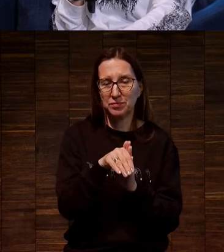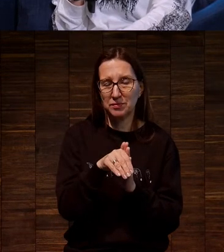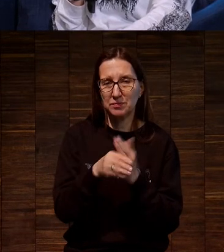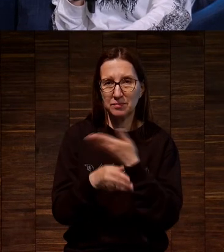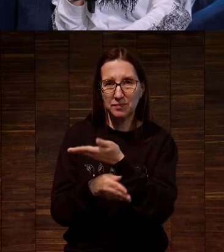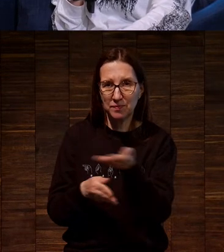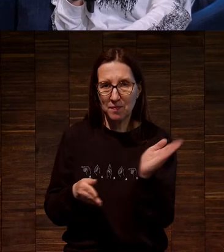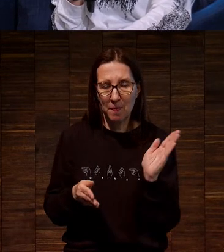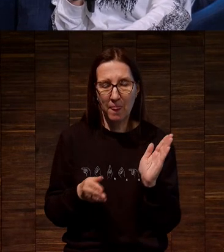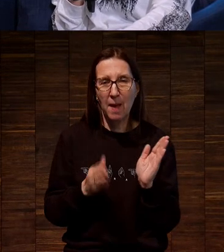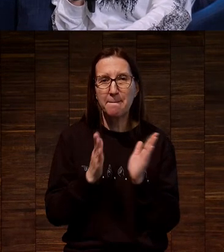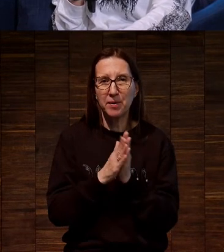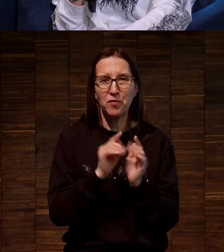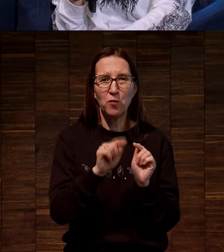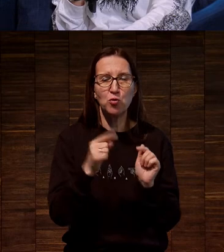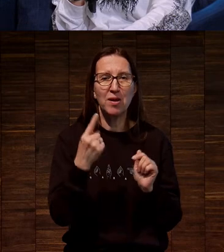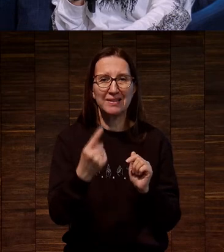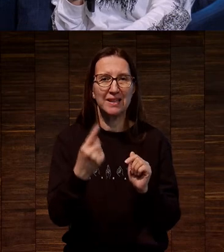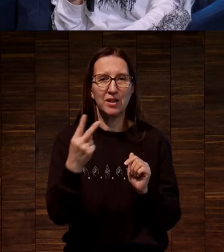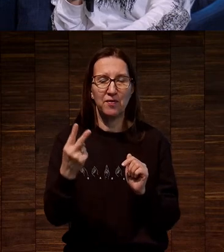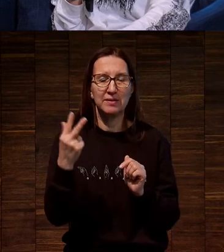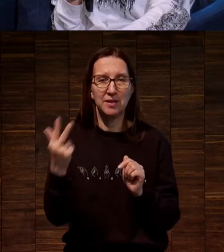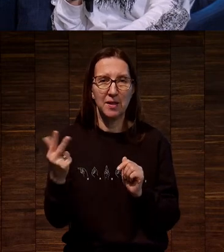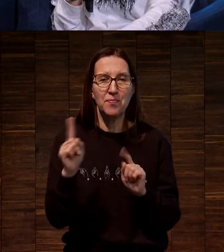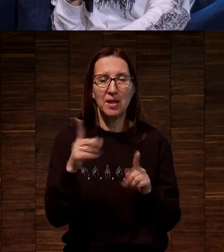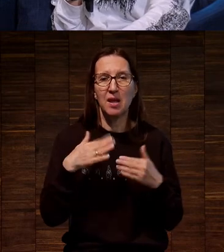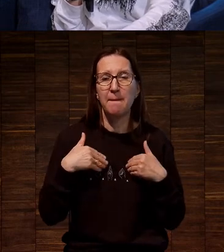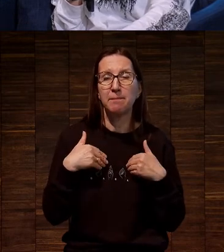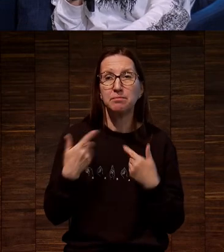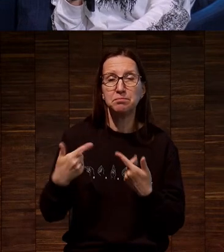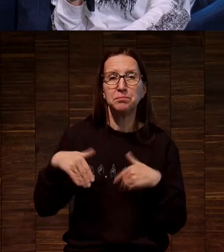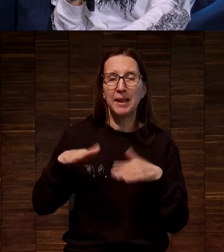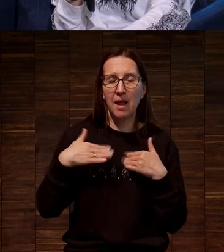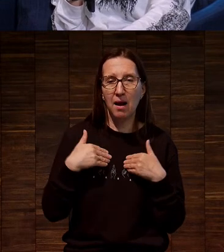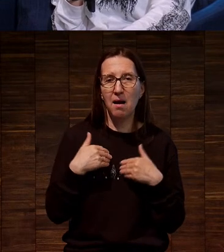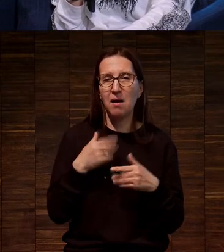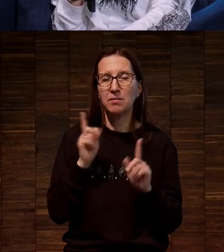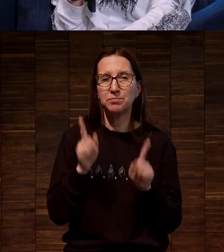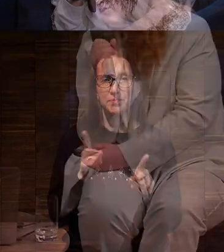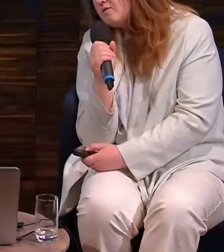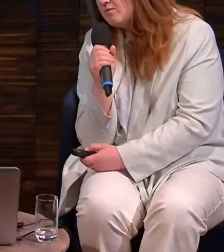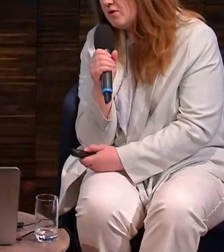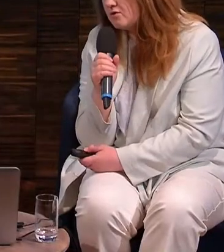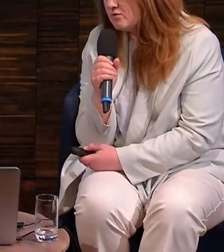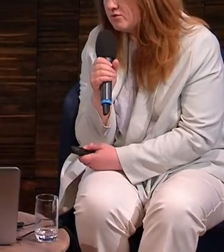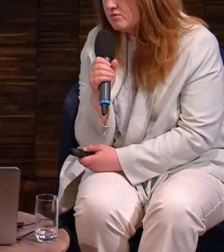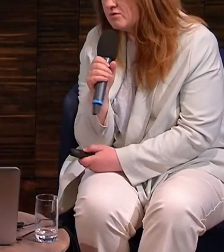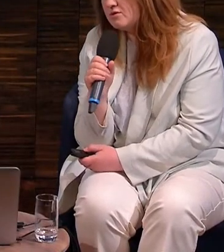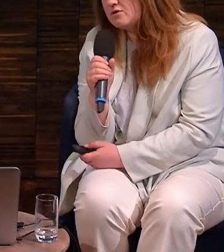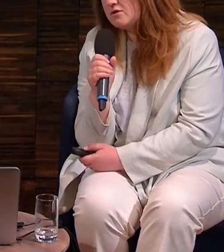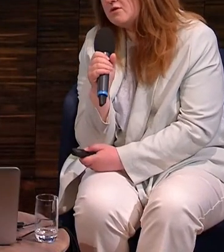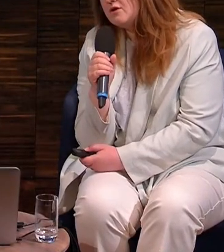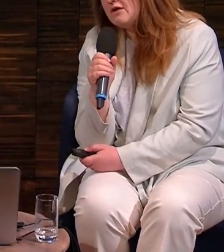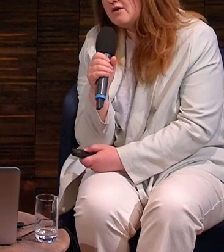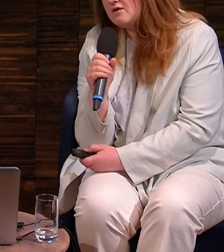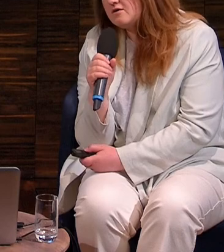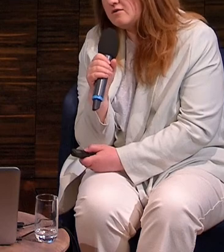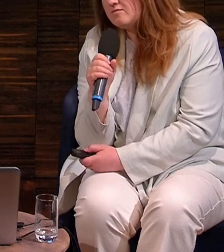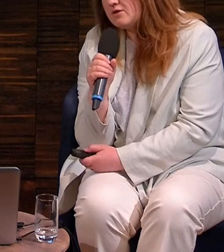1, 2, 3 по очереди? Да, они предлагали прийти в пространство бара культуру